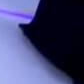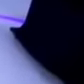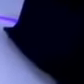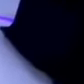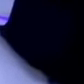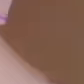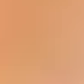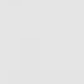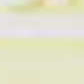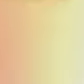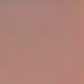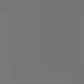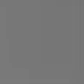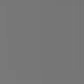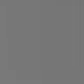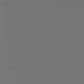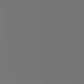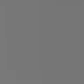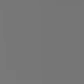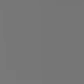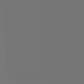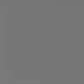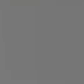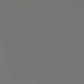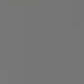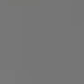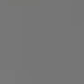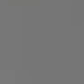ang tamatulang ang asawa siya.